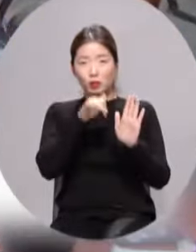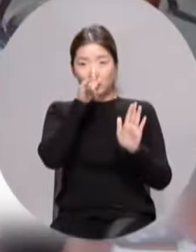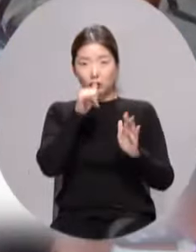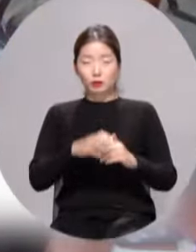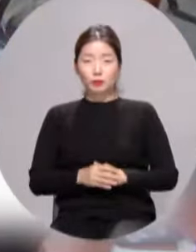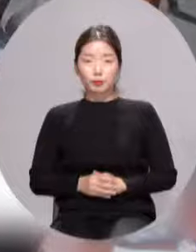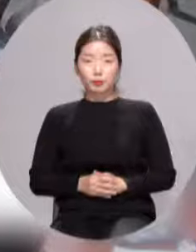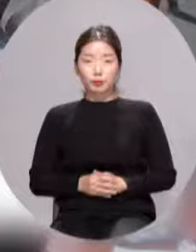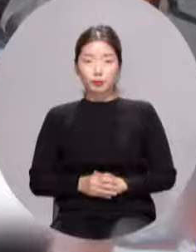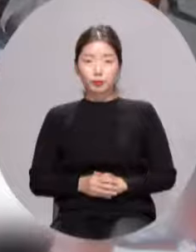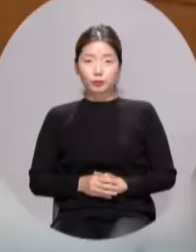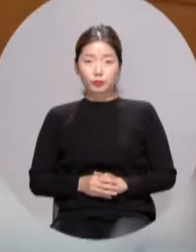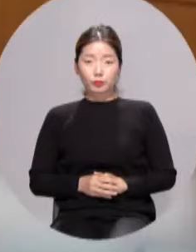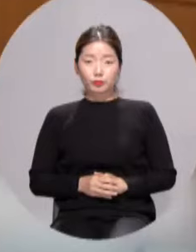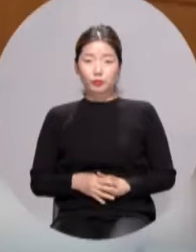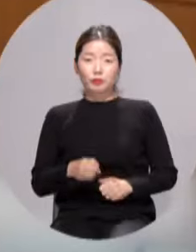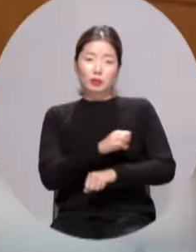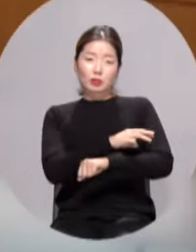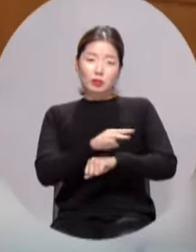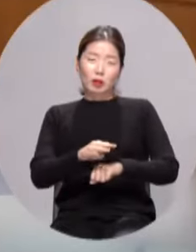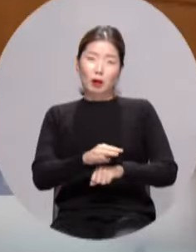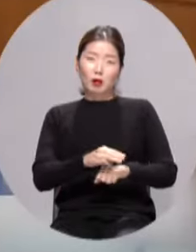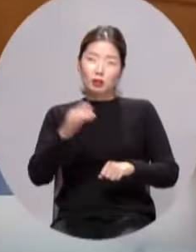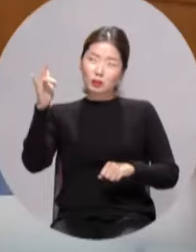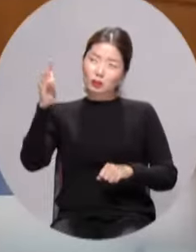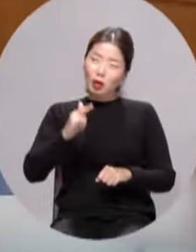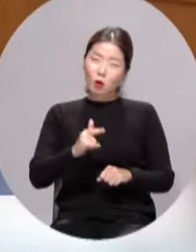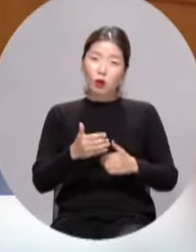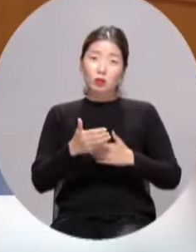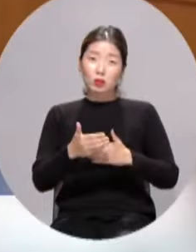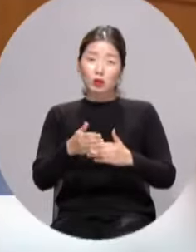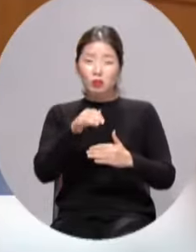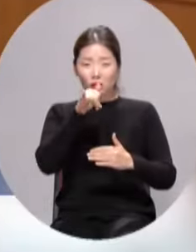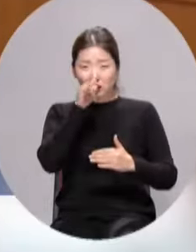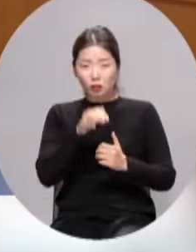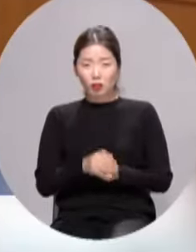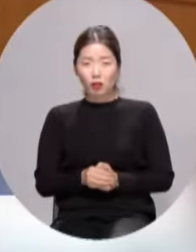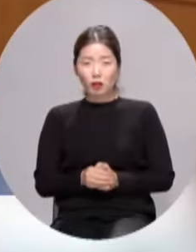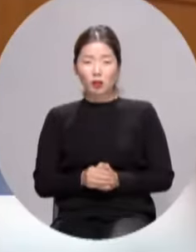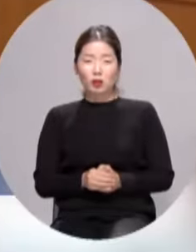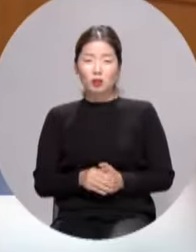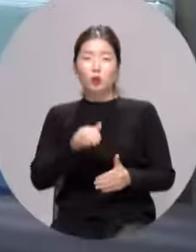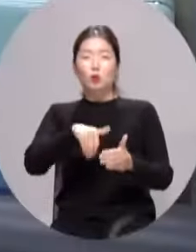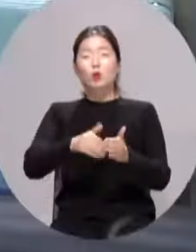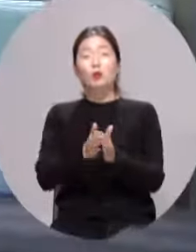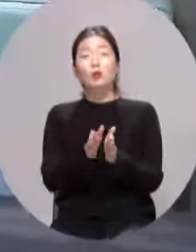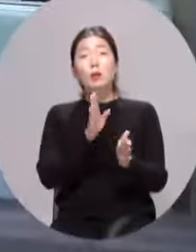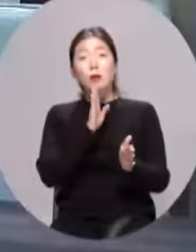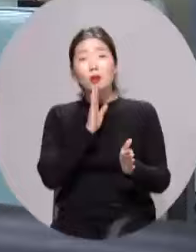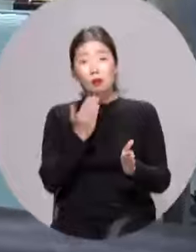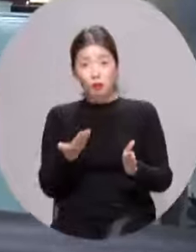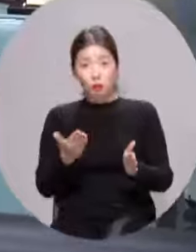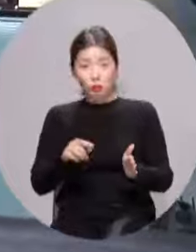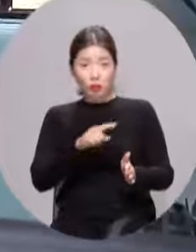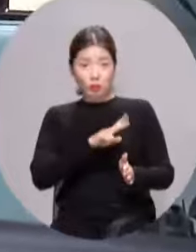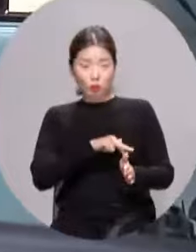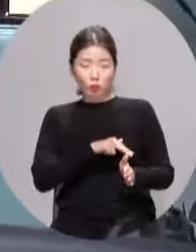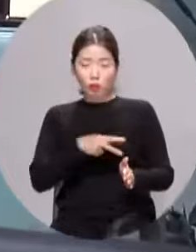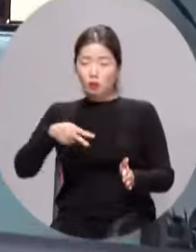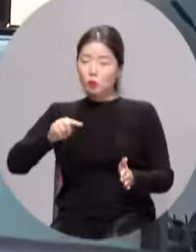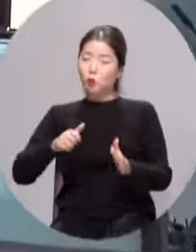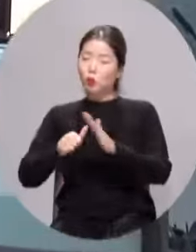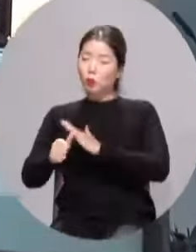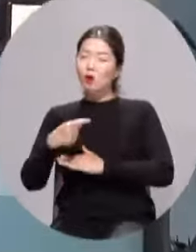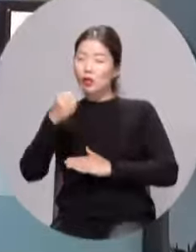강조해왔습니다. 지금 새만금 수상태양광 1단계 사업을 하고 있는데요. 이제는 이제 공사를 시작해야 되잖아요. 그러나 신 의원은 서